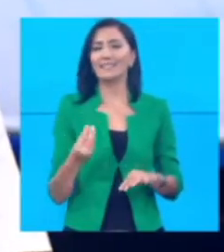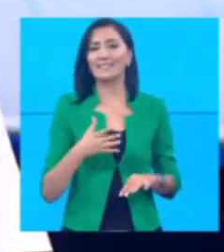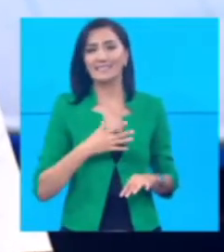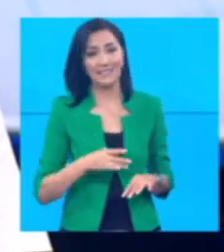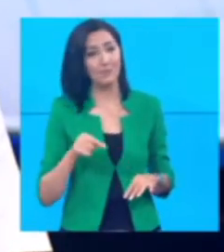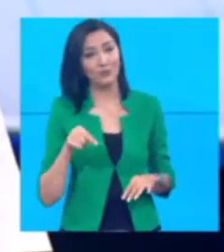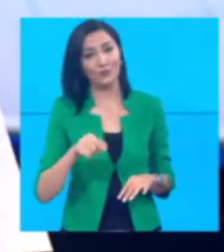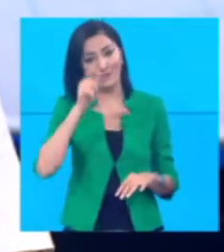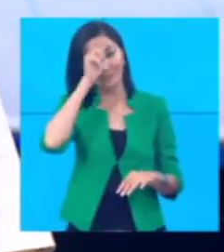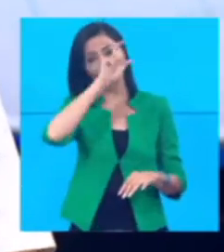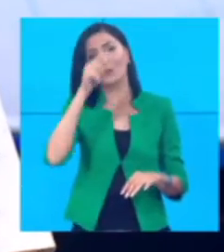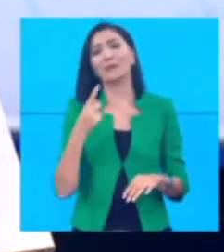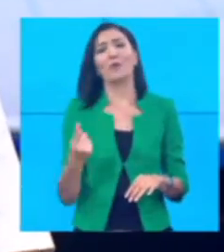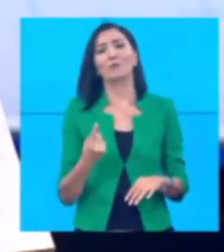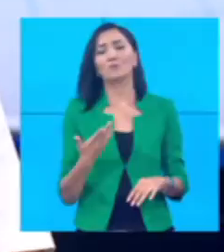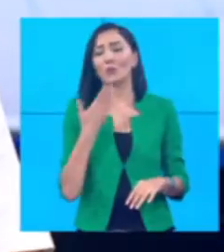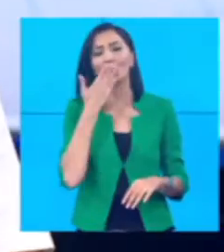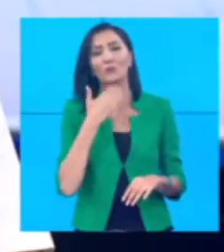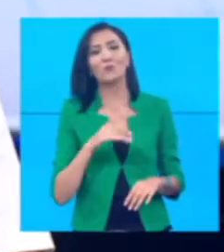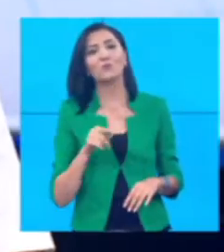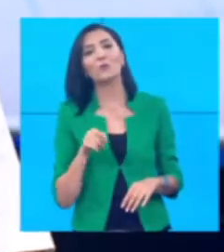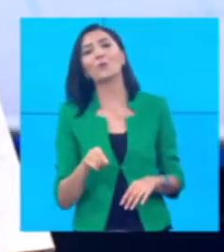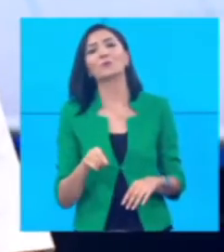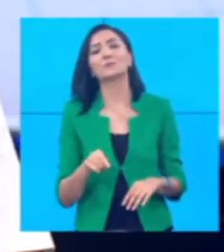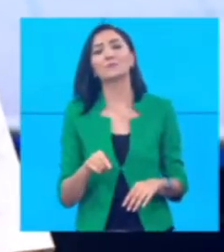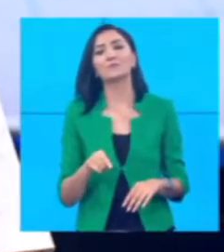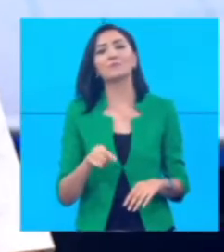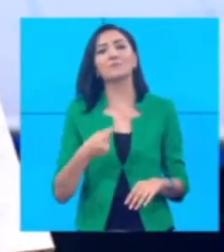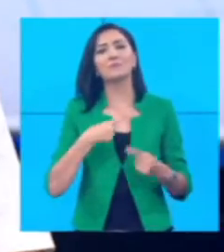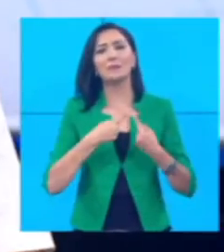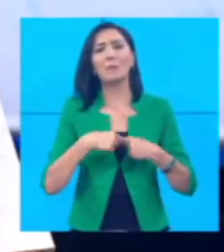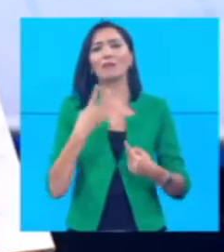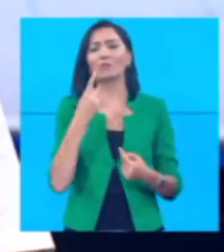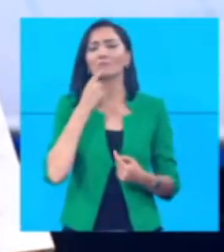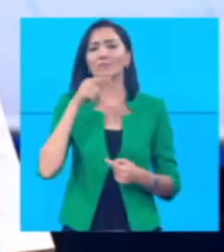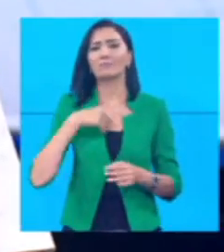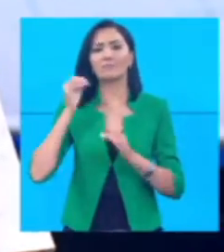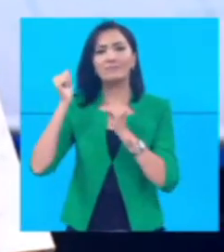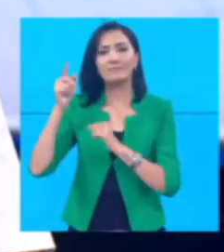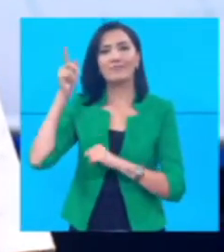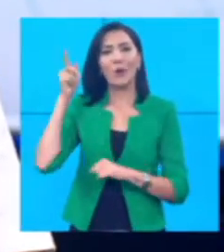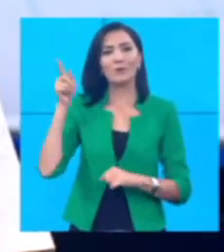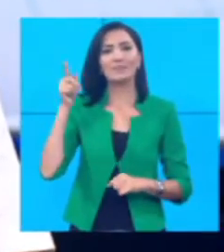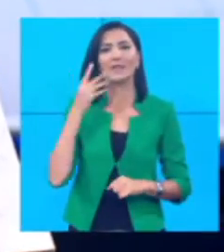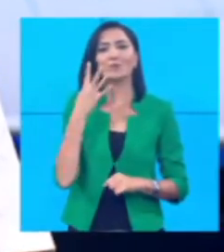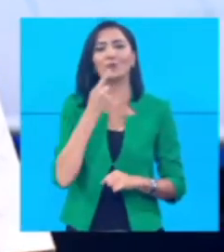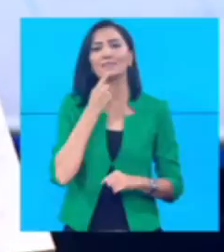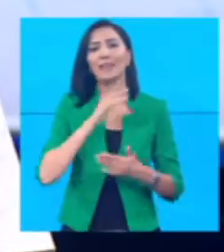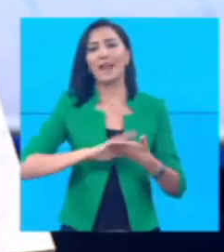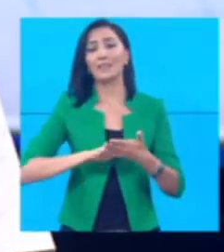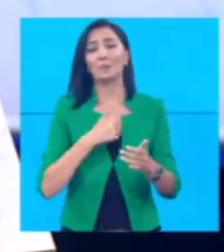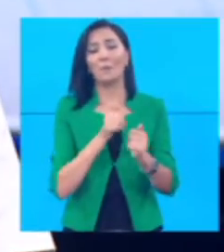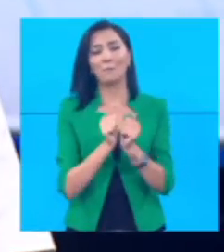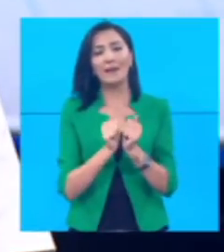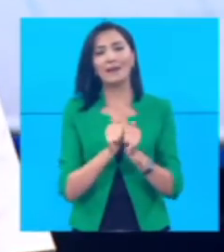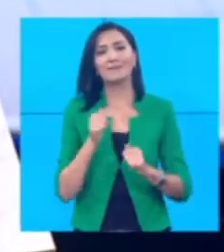iyisini isterdi ama şu anda Türkiye'de öyle bir şey yok. Ben de 4 senedir oradayım. 4 senedir